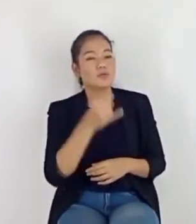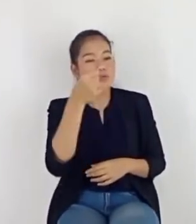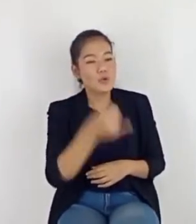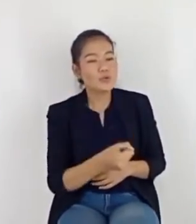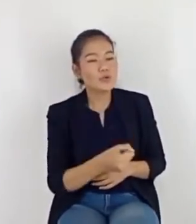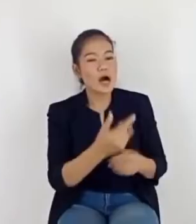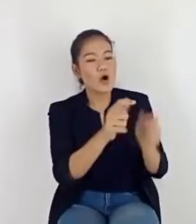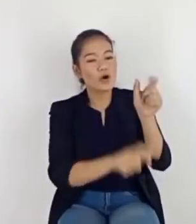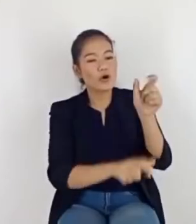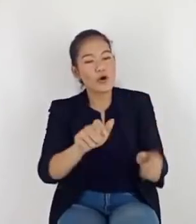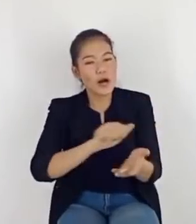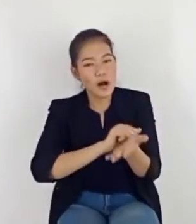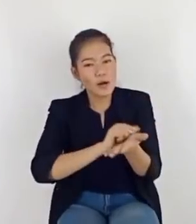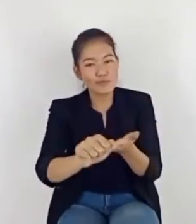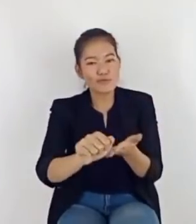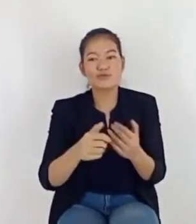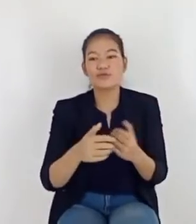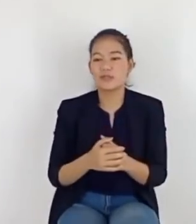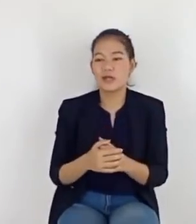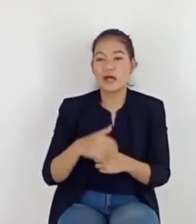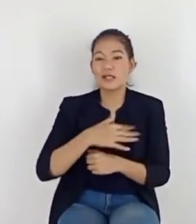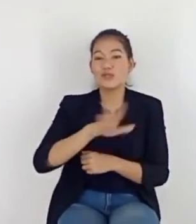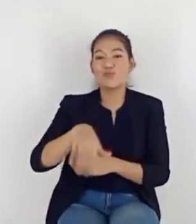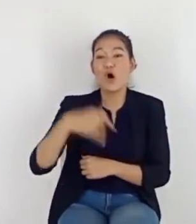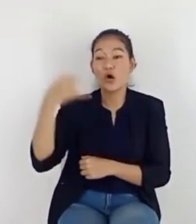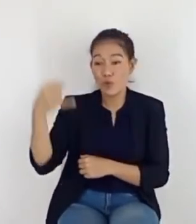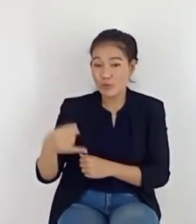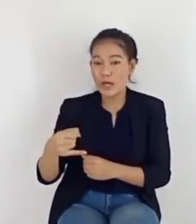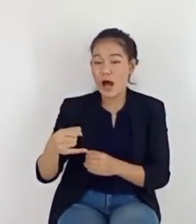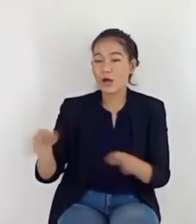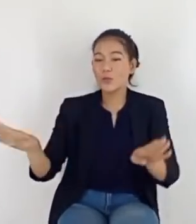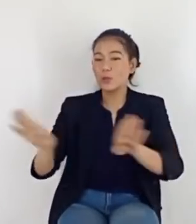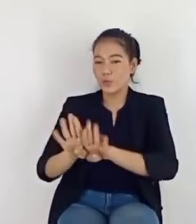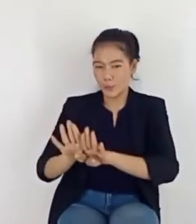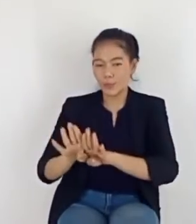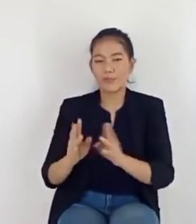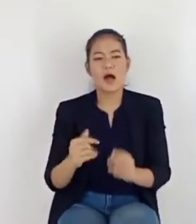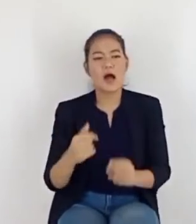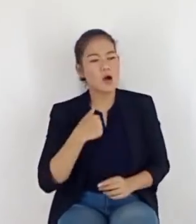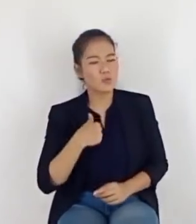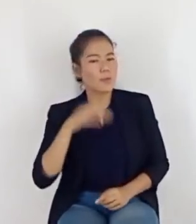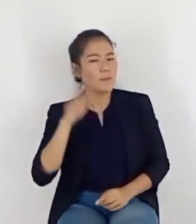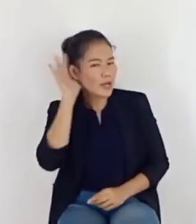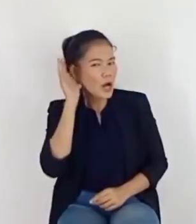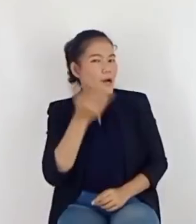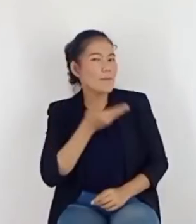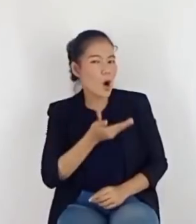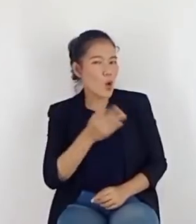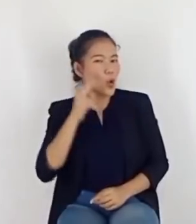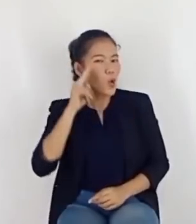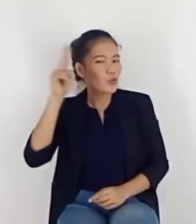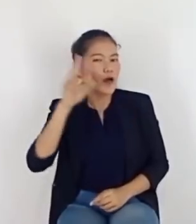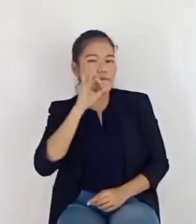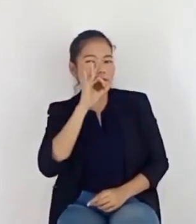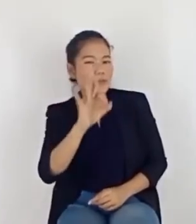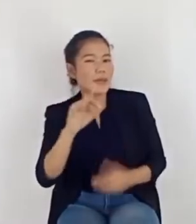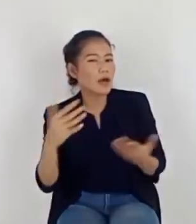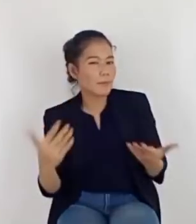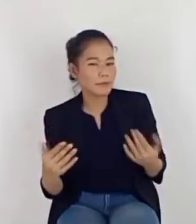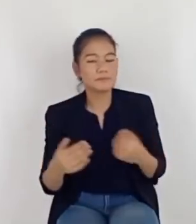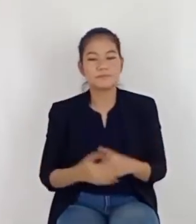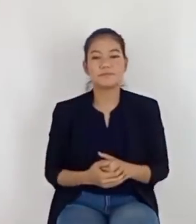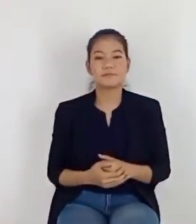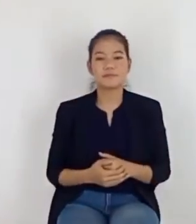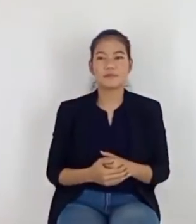kesalahan umatmu. Telah menutupi segala dosa mereka. Aku mau mendengar apa yang hendak difirmankan Allah,